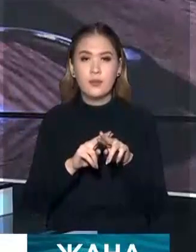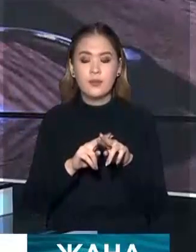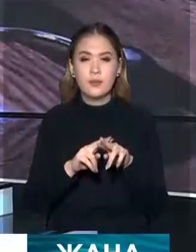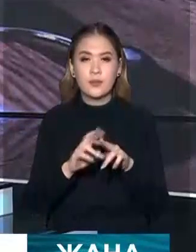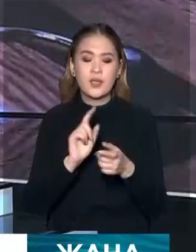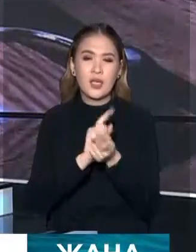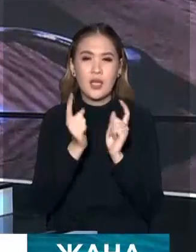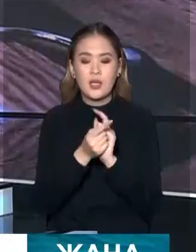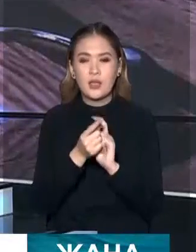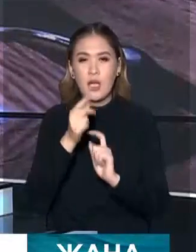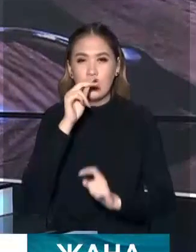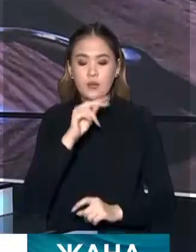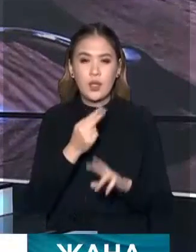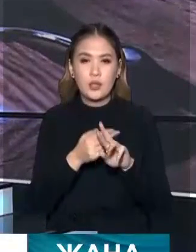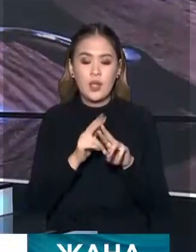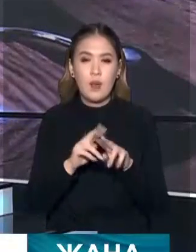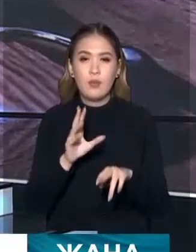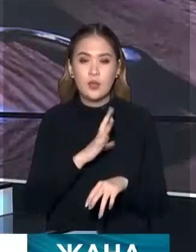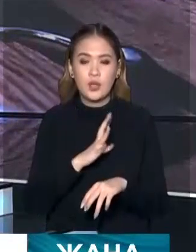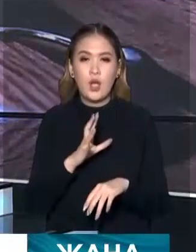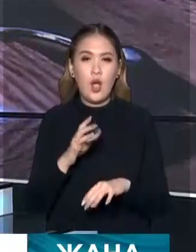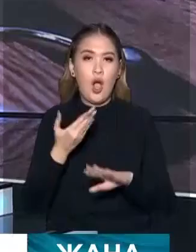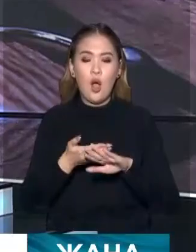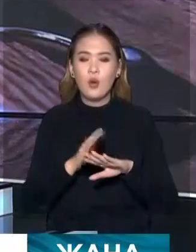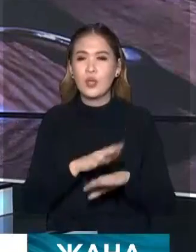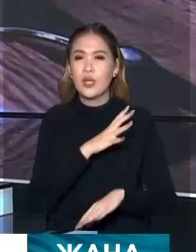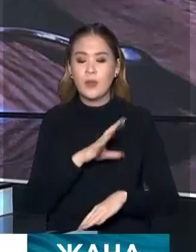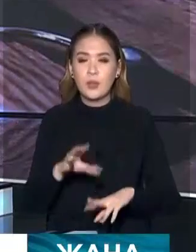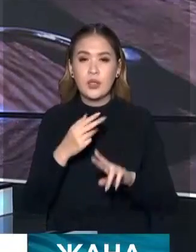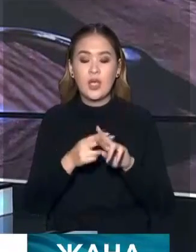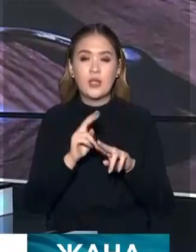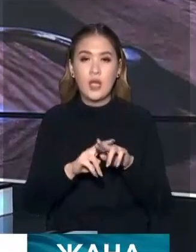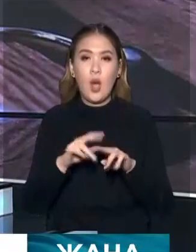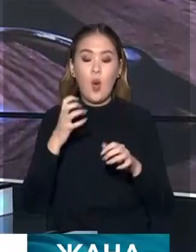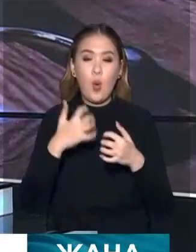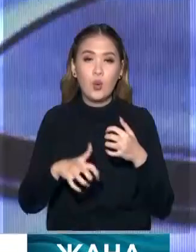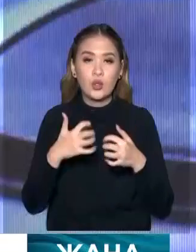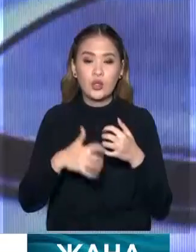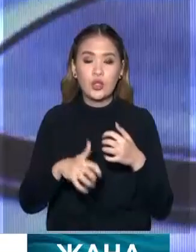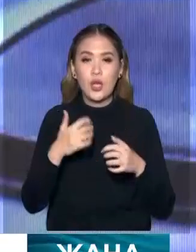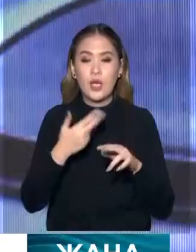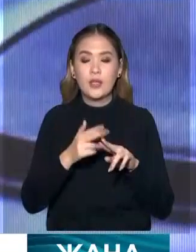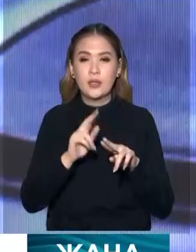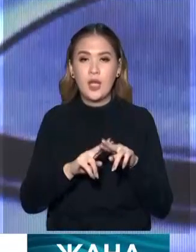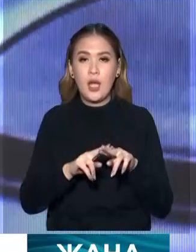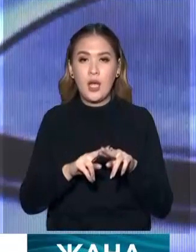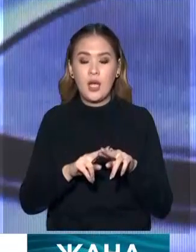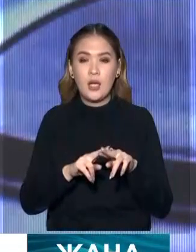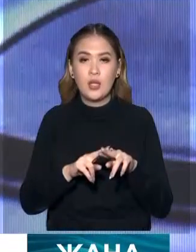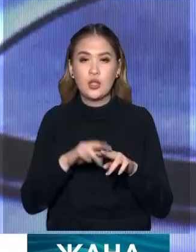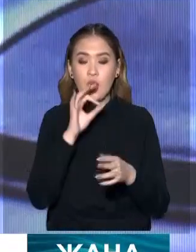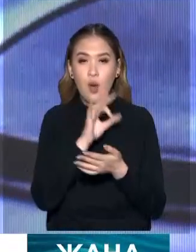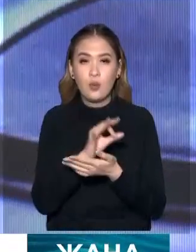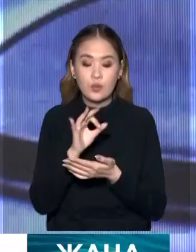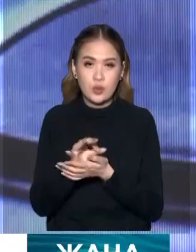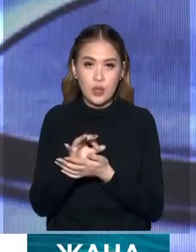теріс қылықтар, қылмыстық теріс қылықтар онша ауыр емес, және ауырлығы орташа қылмыстар қылмыстық жауаптылықтан